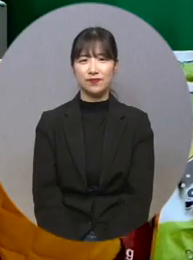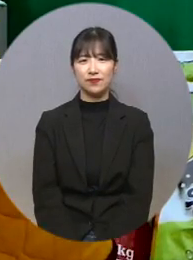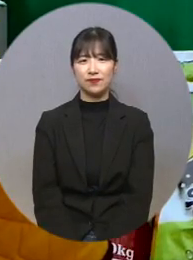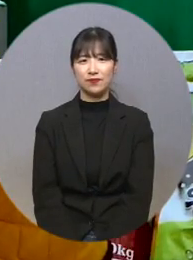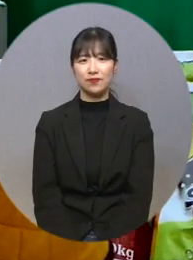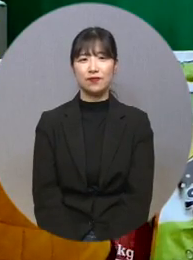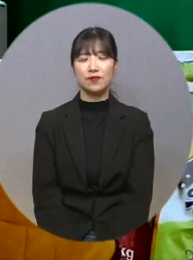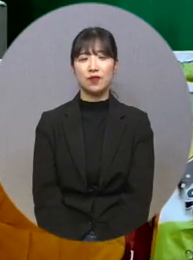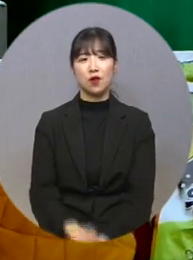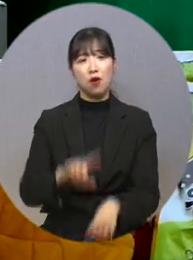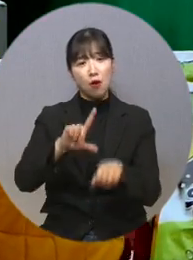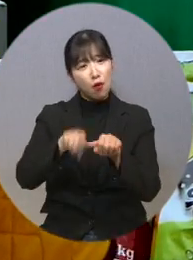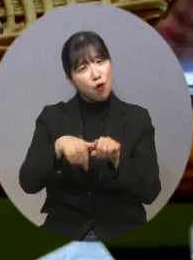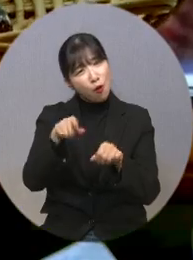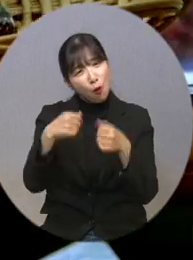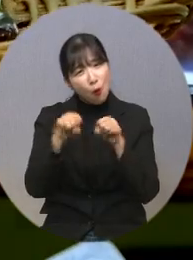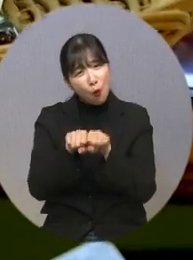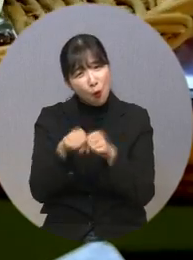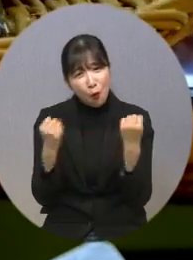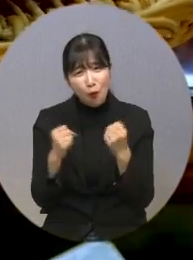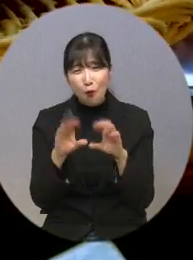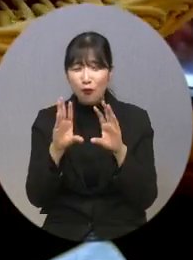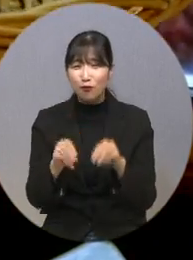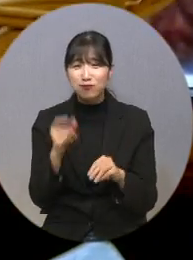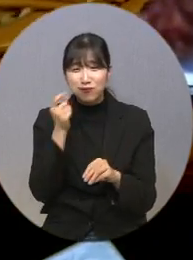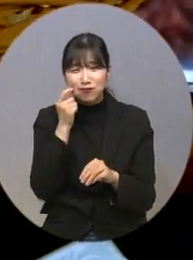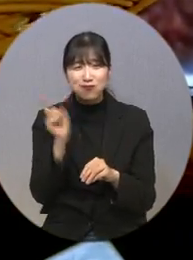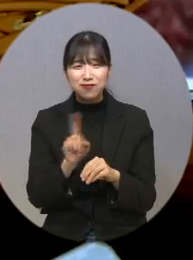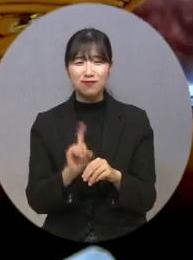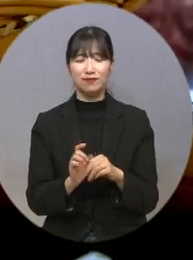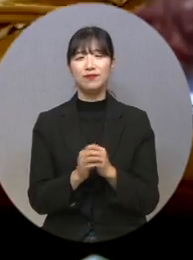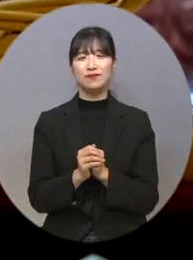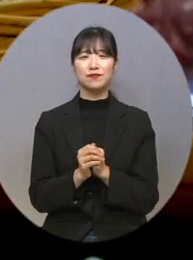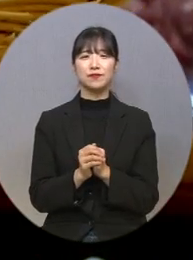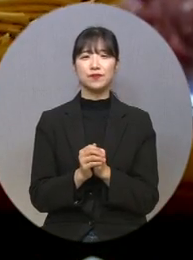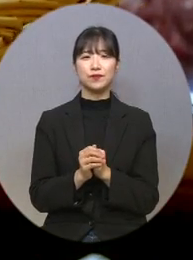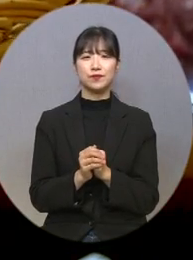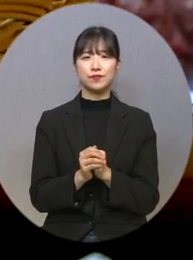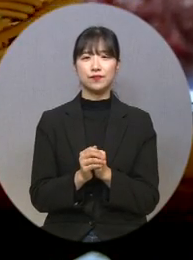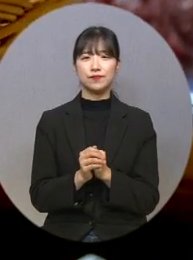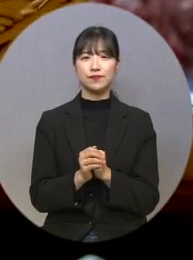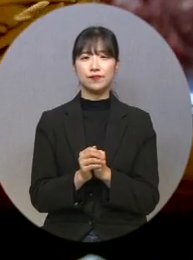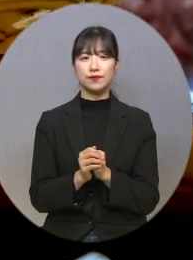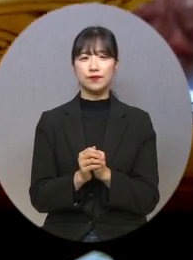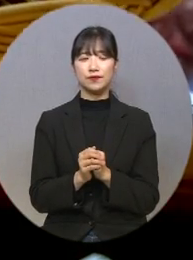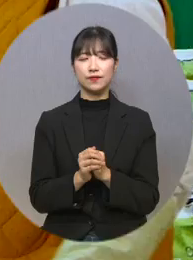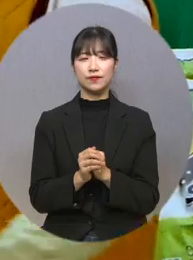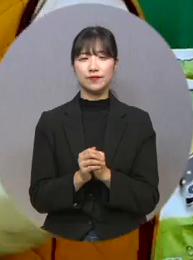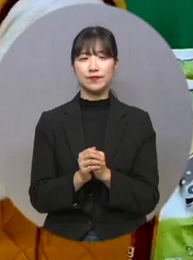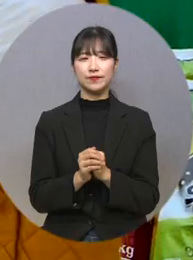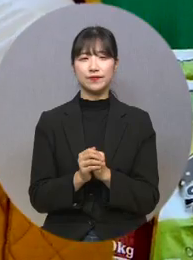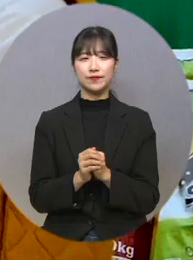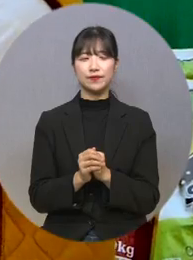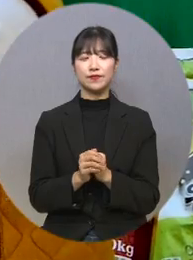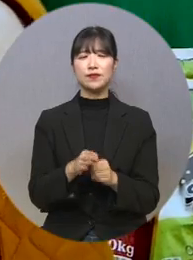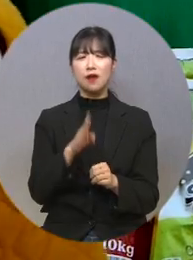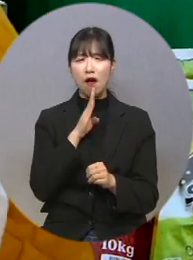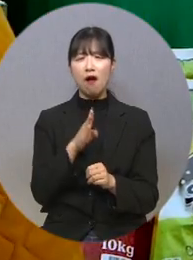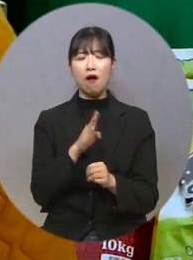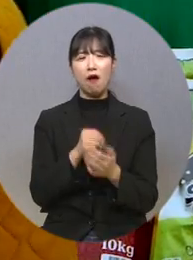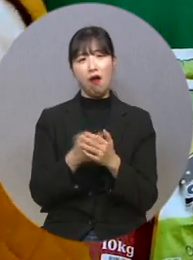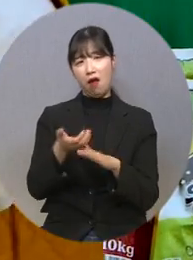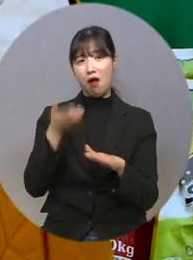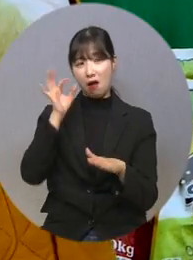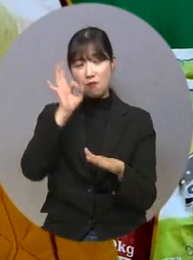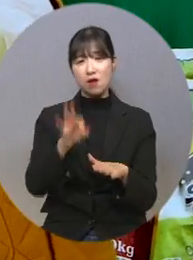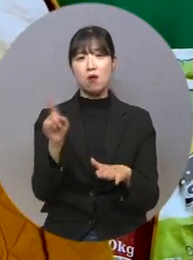시계가 보다가 나 안 멈추는 것 같아요. 예, 예, 시계가 예. 오, 야, 그렇습니다. 야. 아니 정말 근데 아까